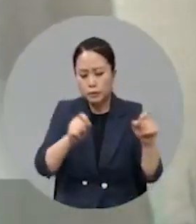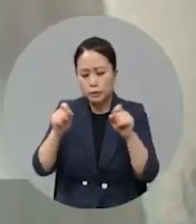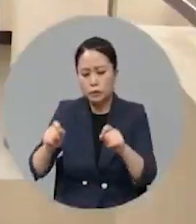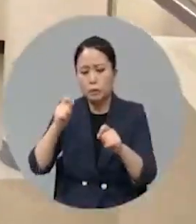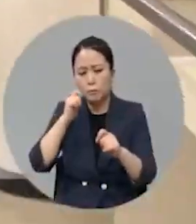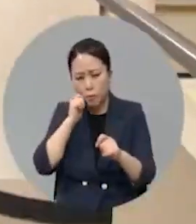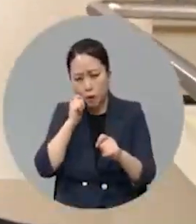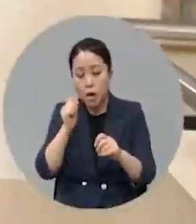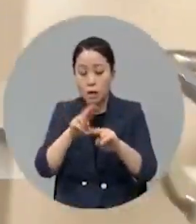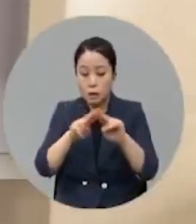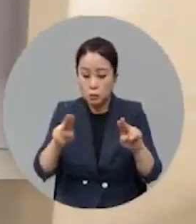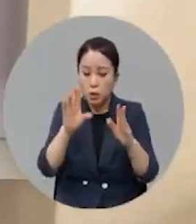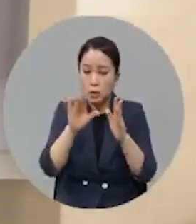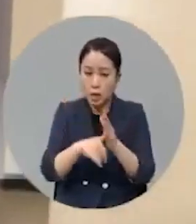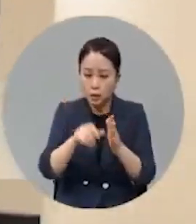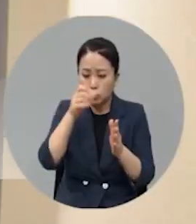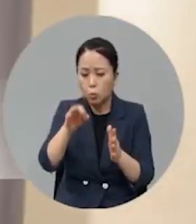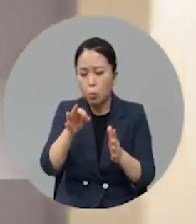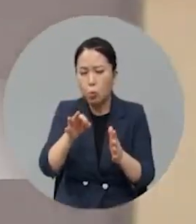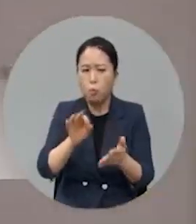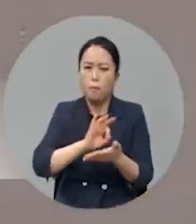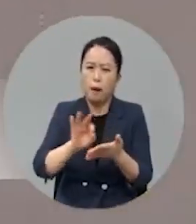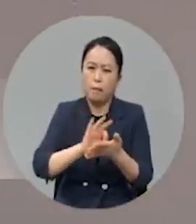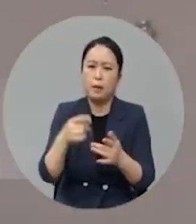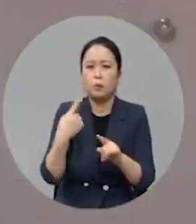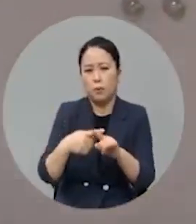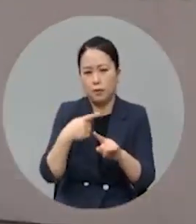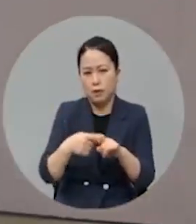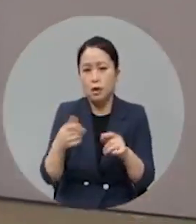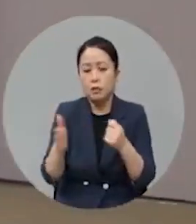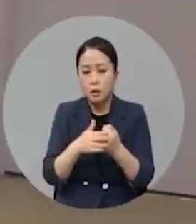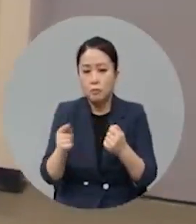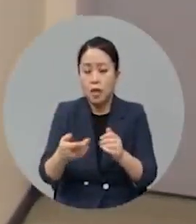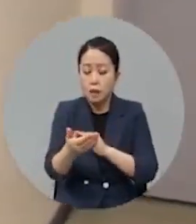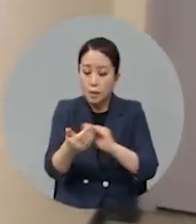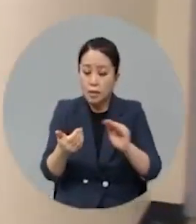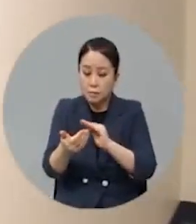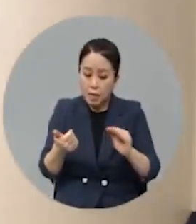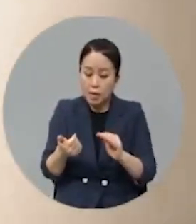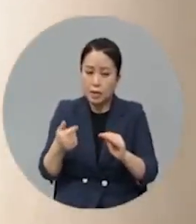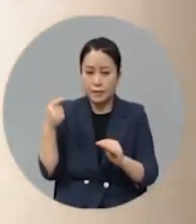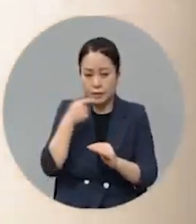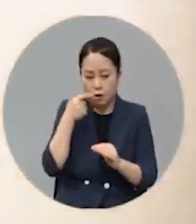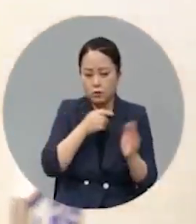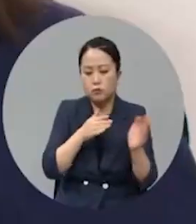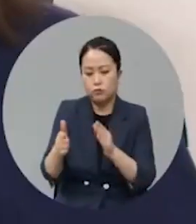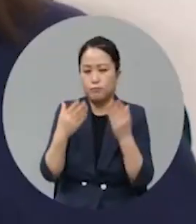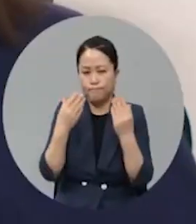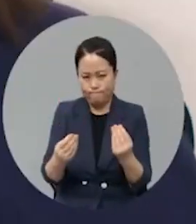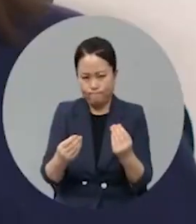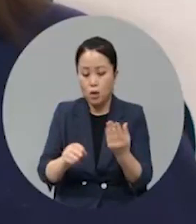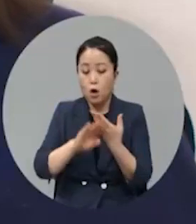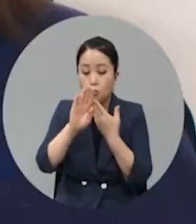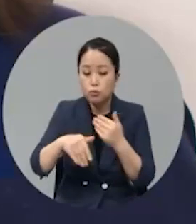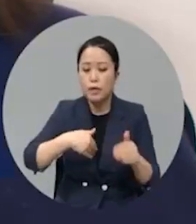경우 예산이 낭비되며 태풍 피해는 사전에 철저히 대비했다고 해명했습니다. 태풍 오기